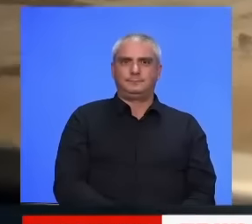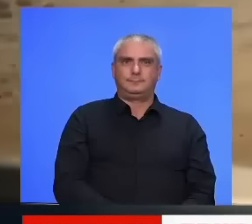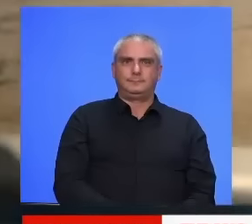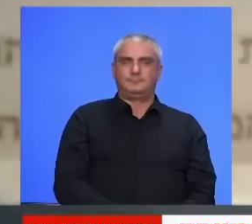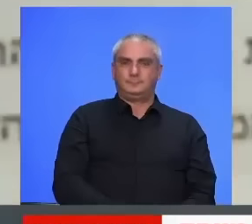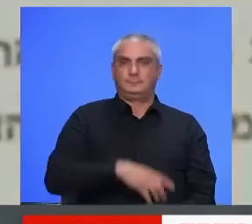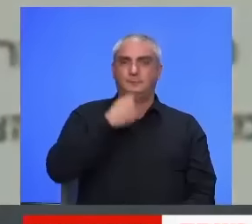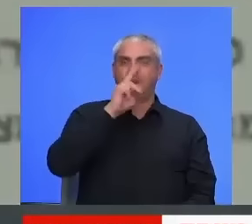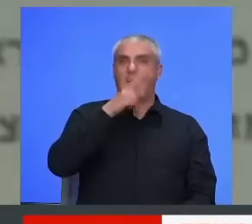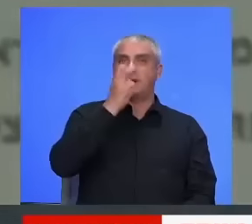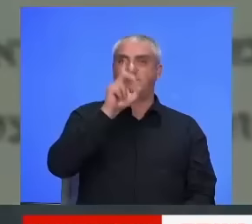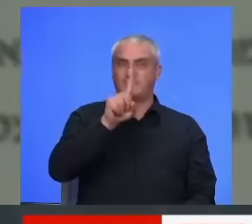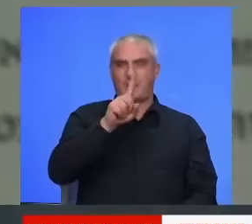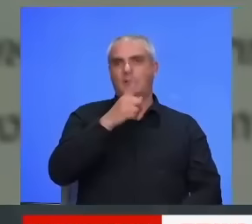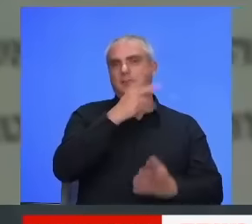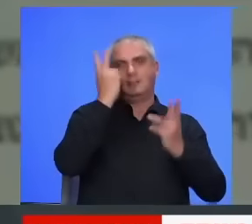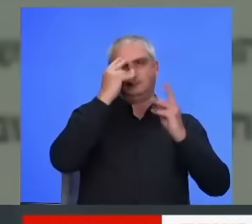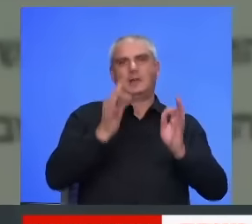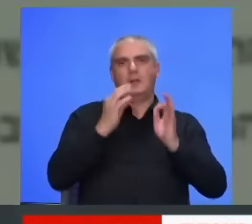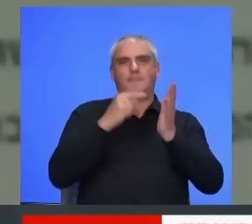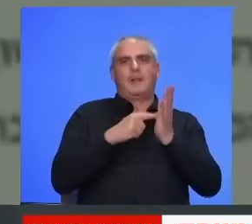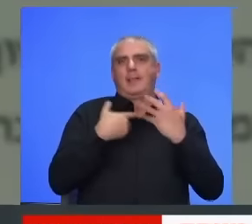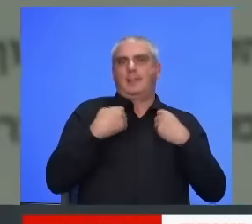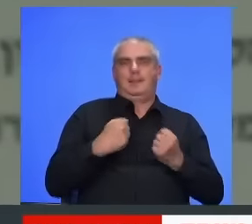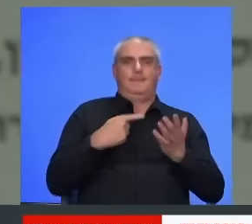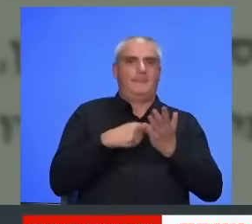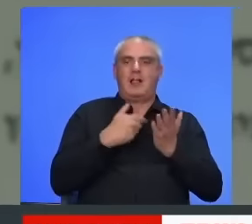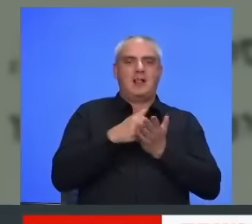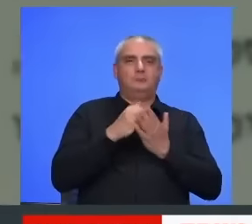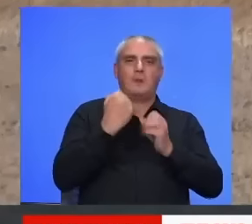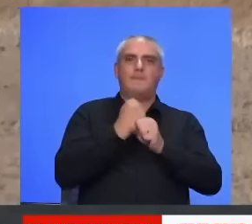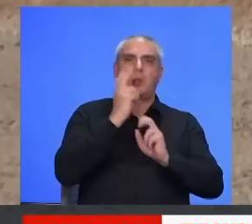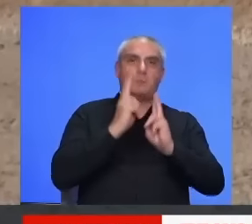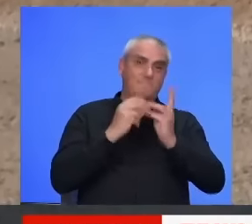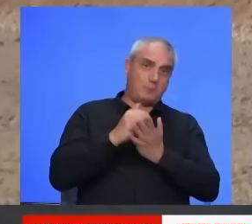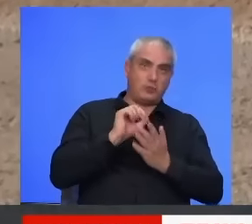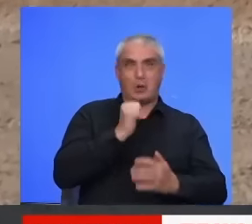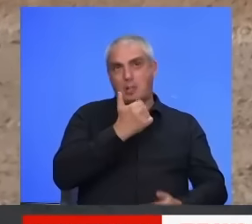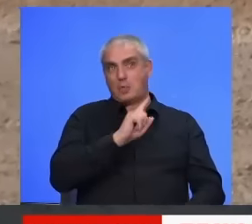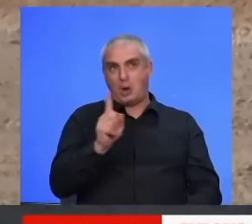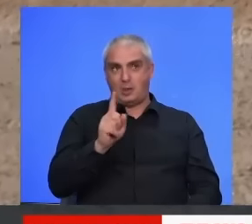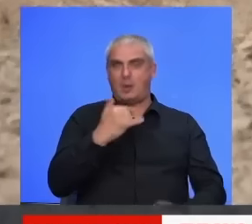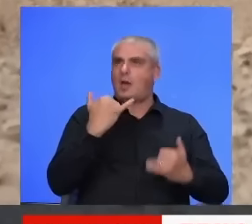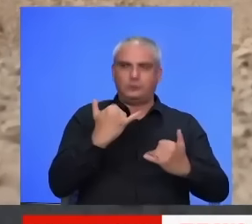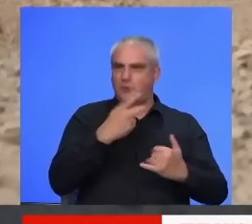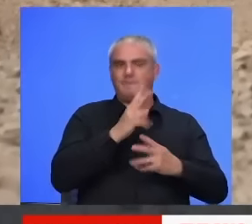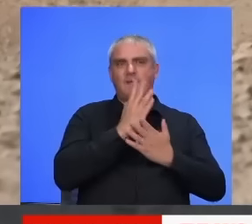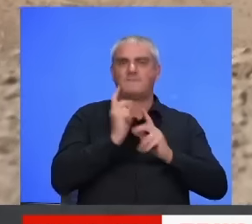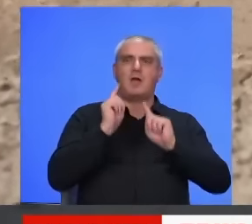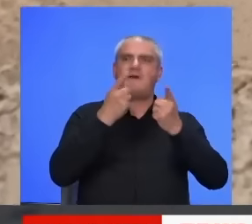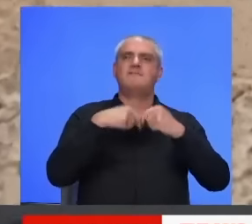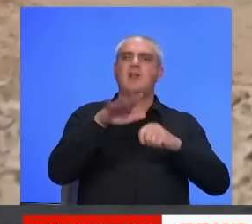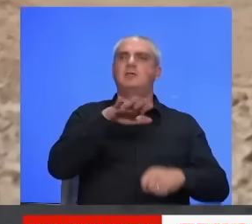בשנת 2021 נדחה הסדר בשל אי-וודאות באשר להמשך פעילות המפעל. עכשיו הנושא הגיע לוועדה